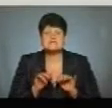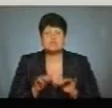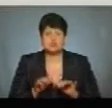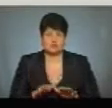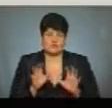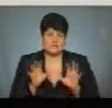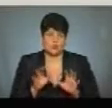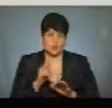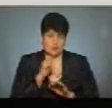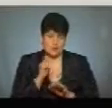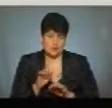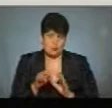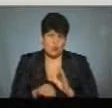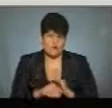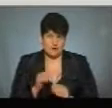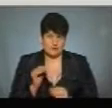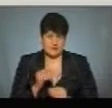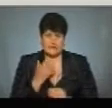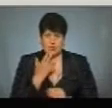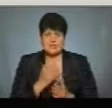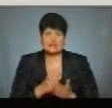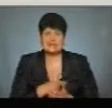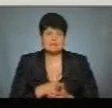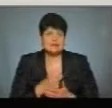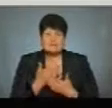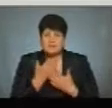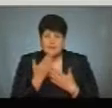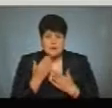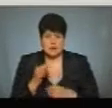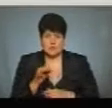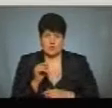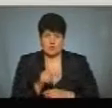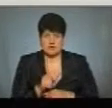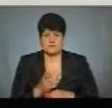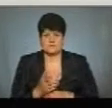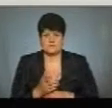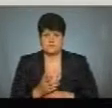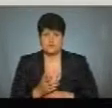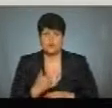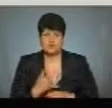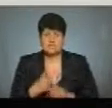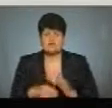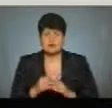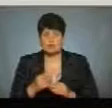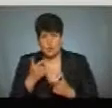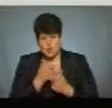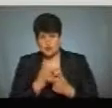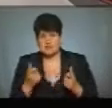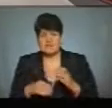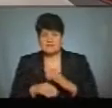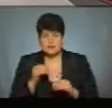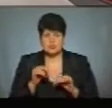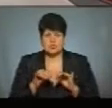процедури в Законі України про вибори народних депутатів немає. Про те, що там, у нас вибори